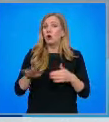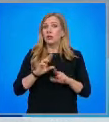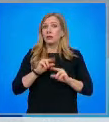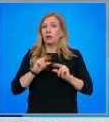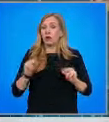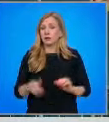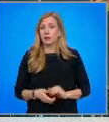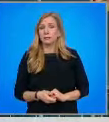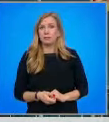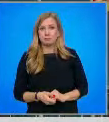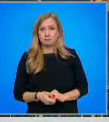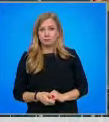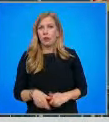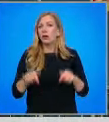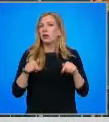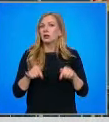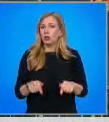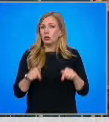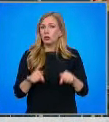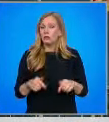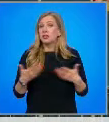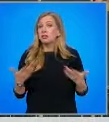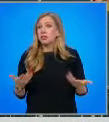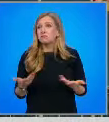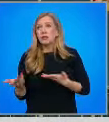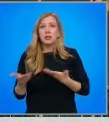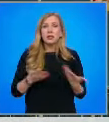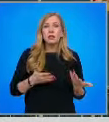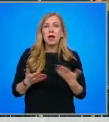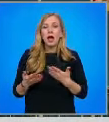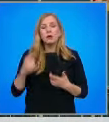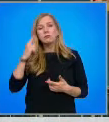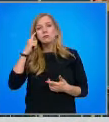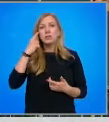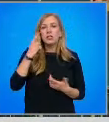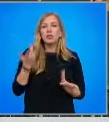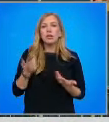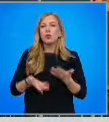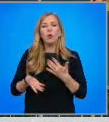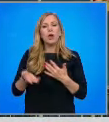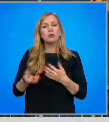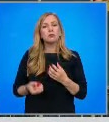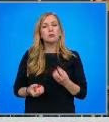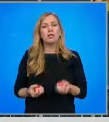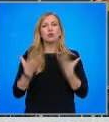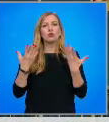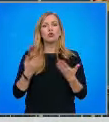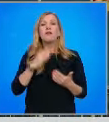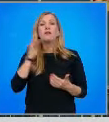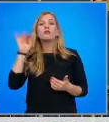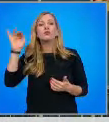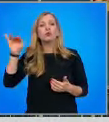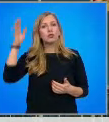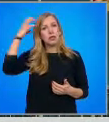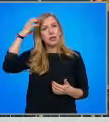служебен министър. Това, че някой интерпретира нещо, което се е случило в една чужда държава и е намесена